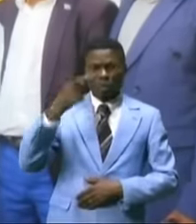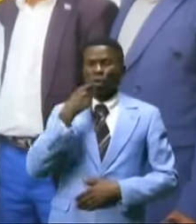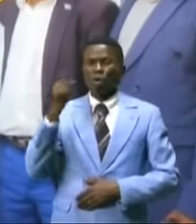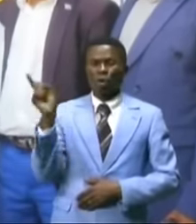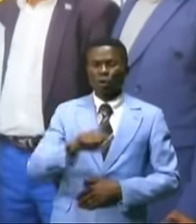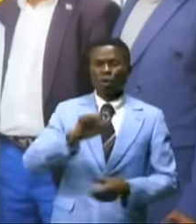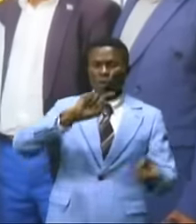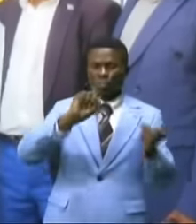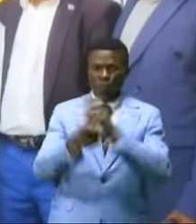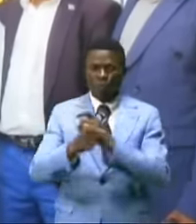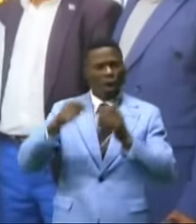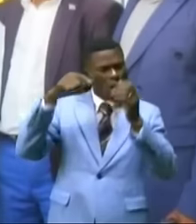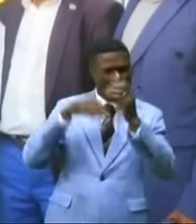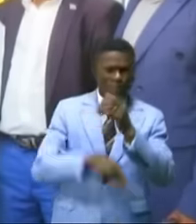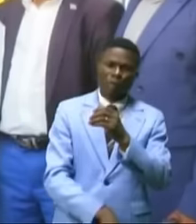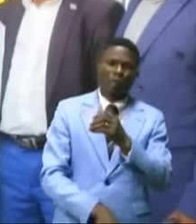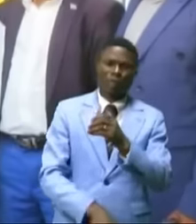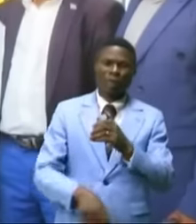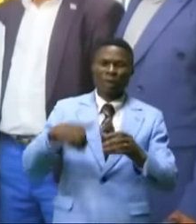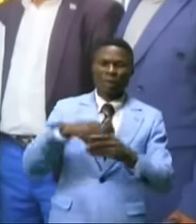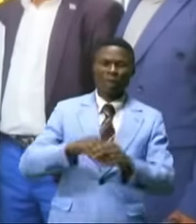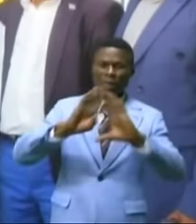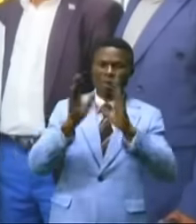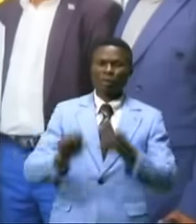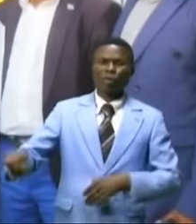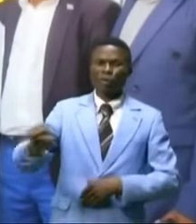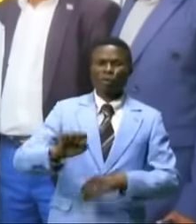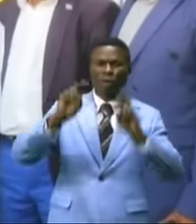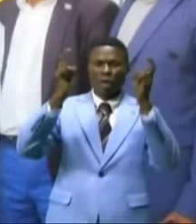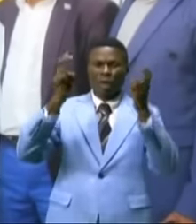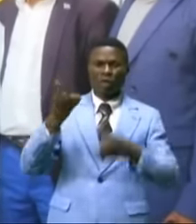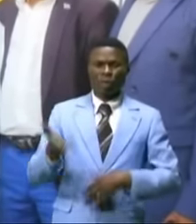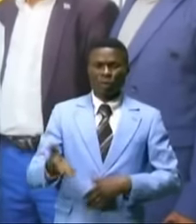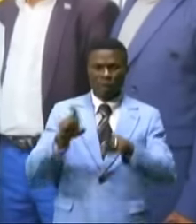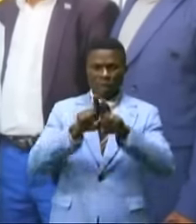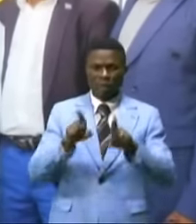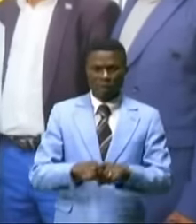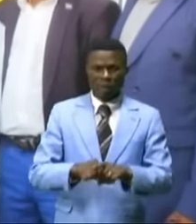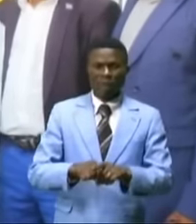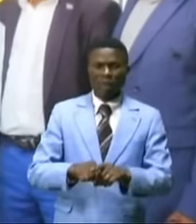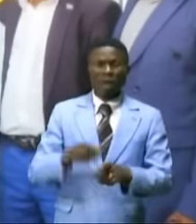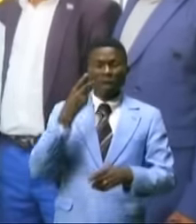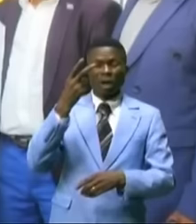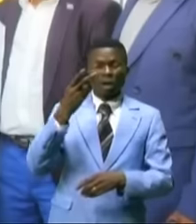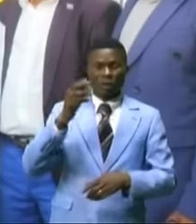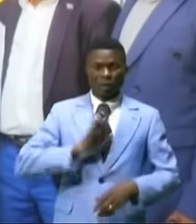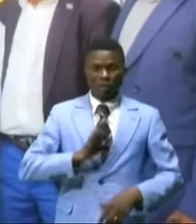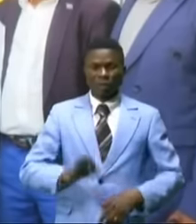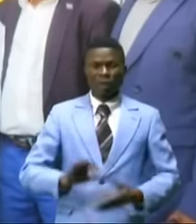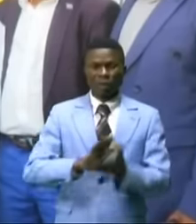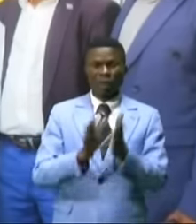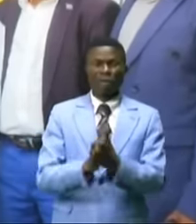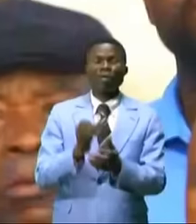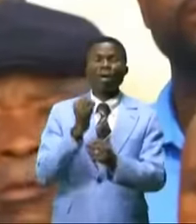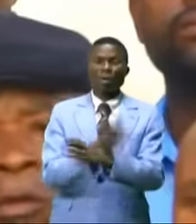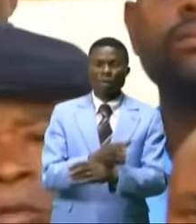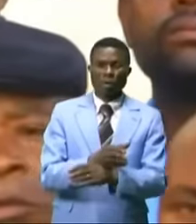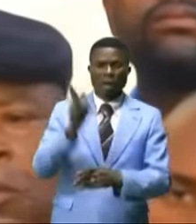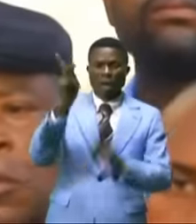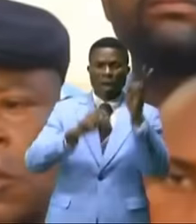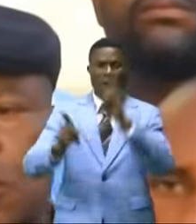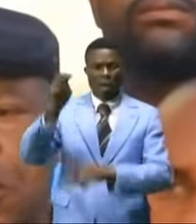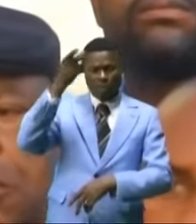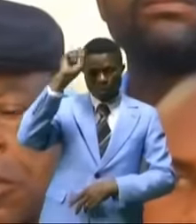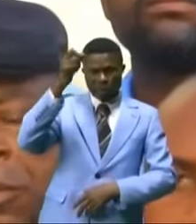les changements profonds dans tous les secteurs de la vie et matérialiser la vision du chef de l'État, le peuple